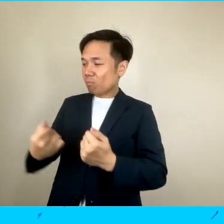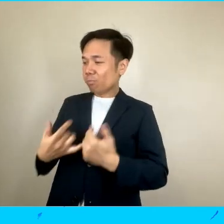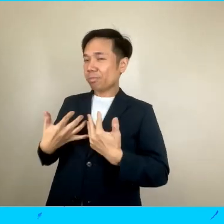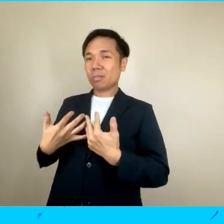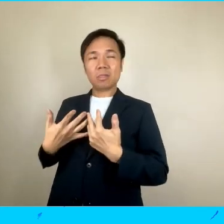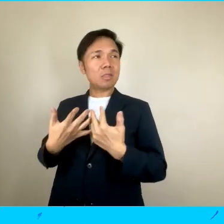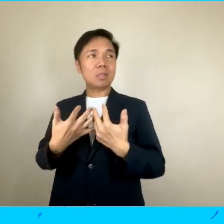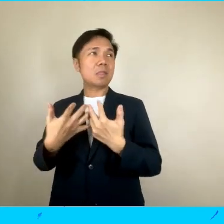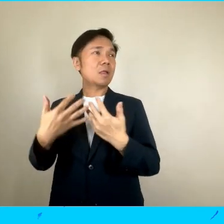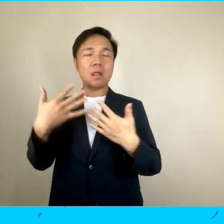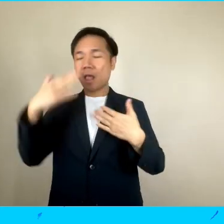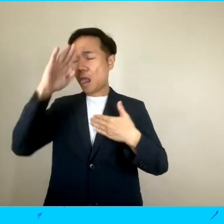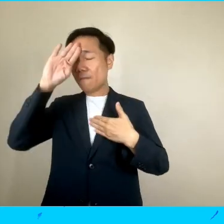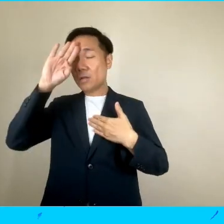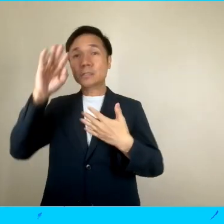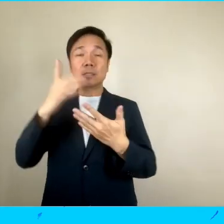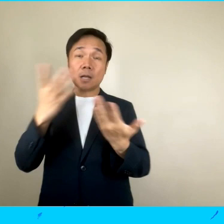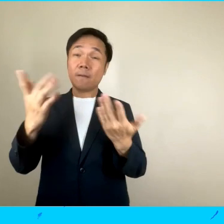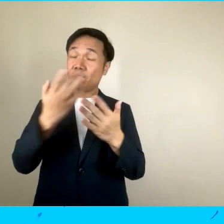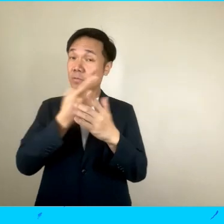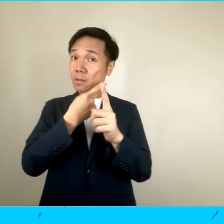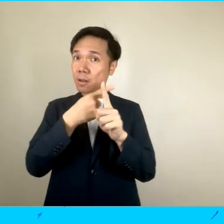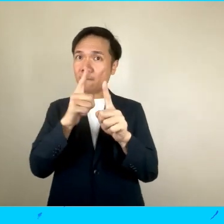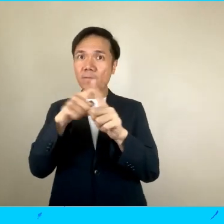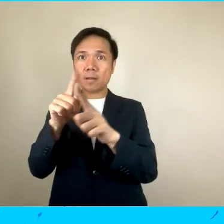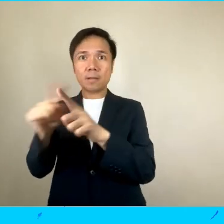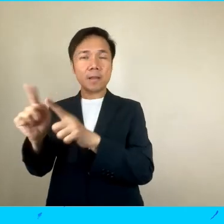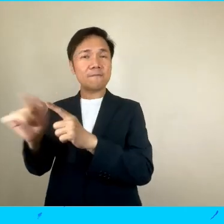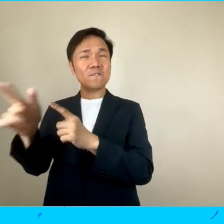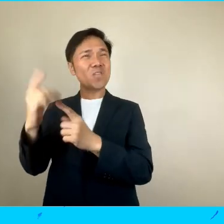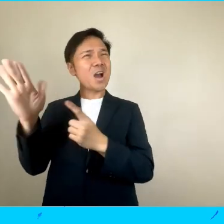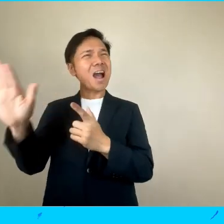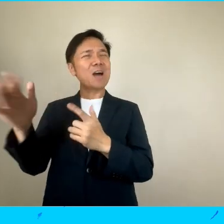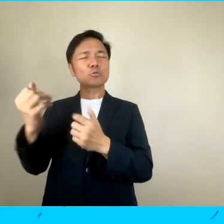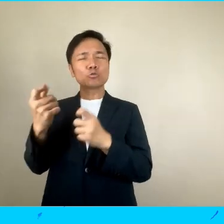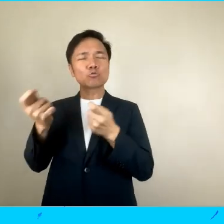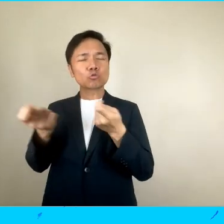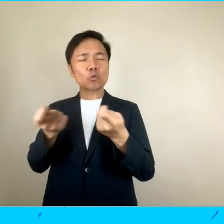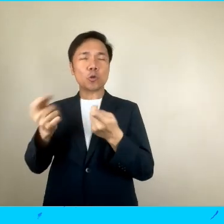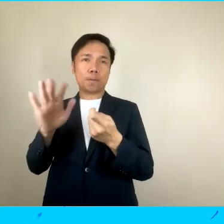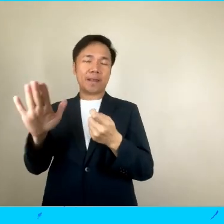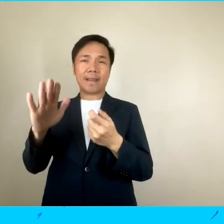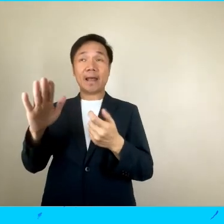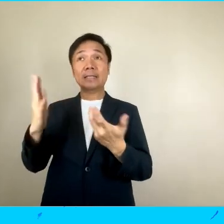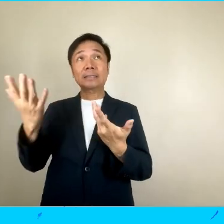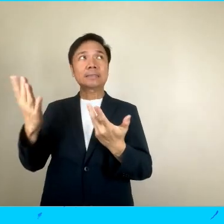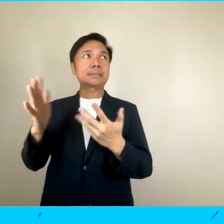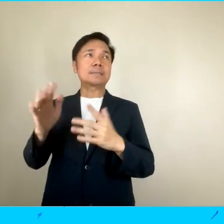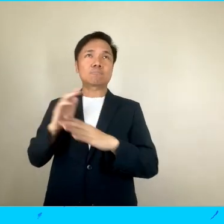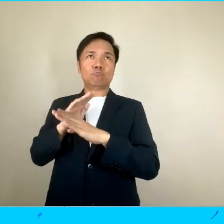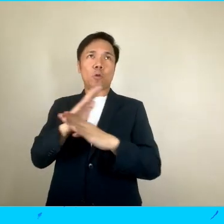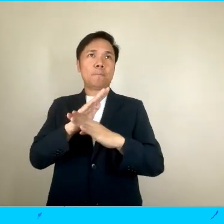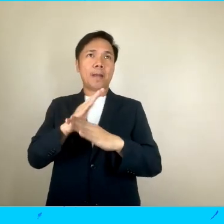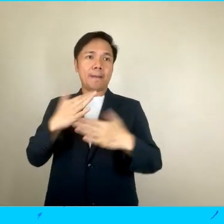se baser sur la protection sexuelle, le point qu'on a fait à